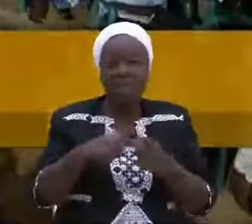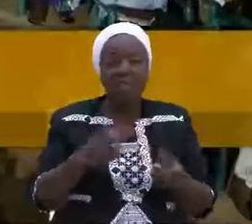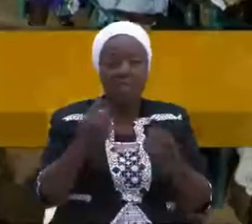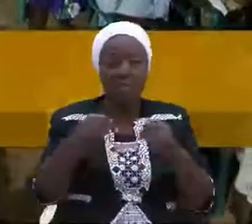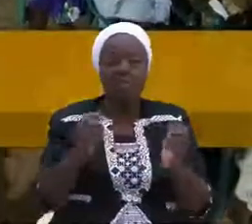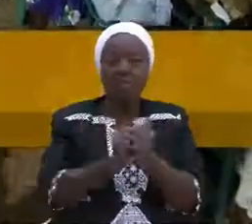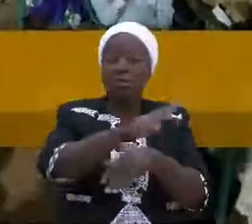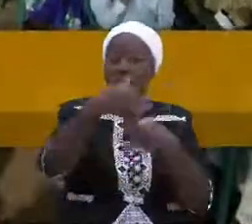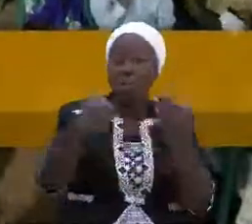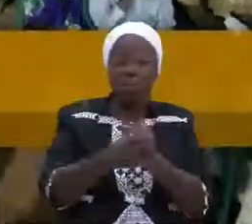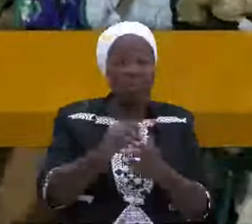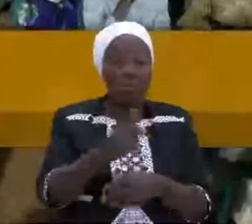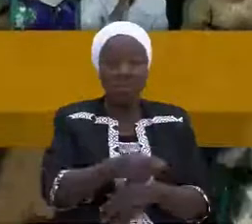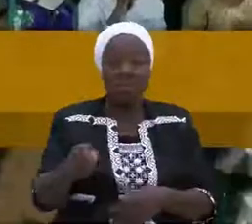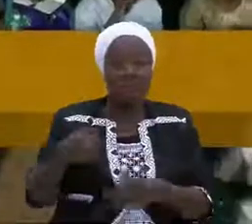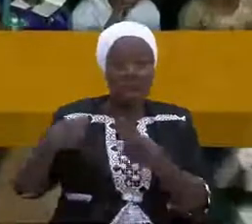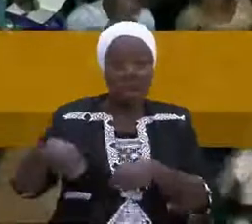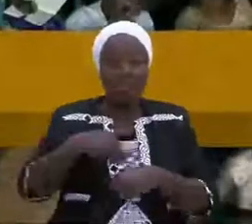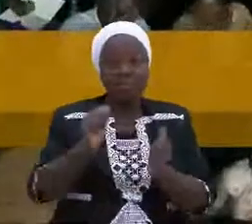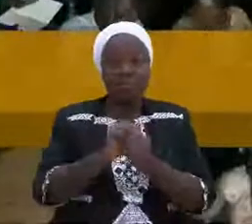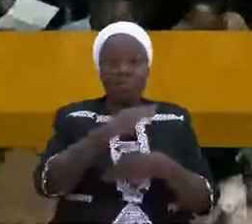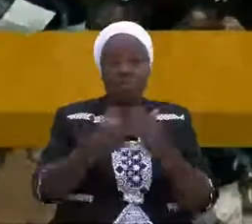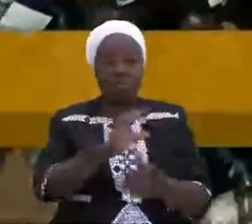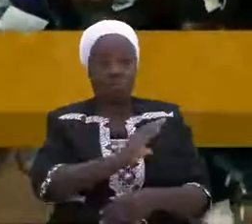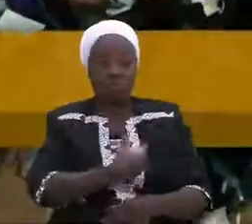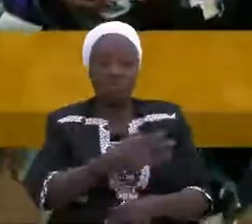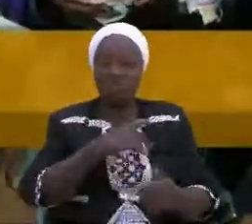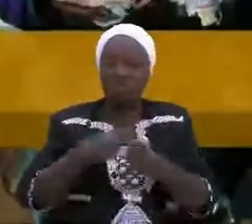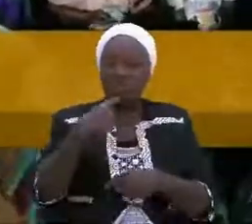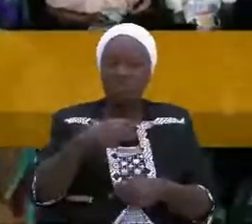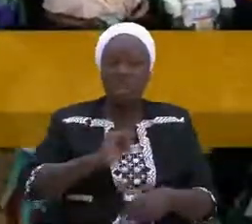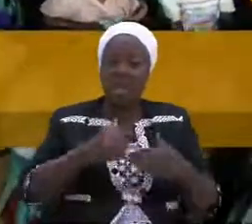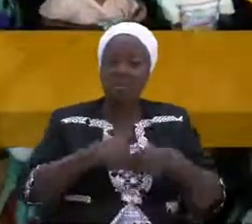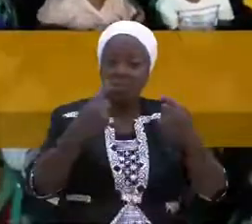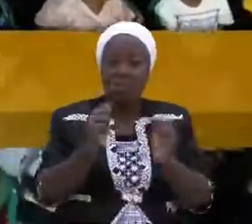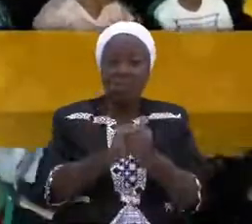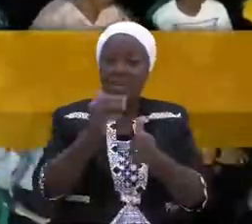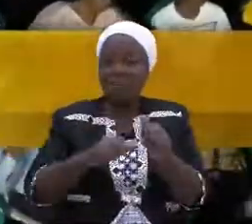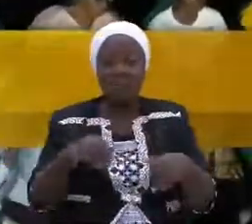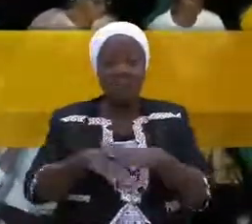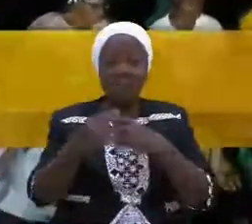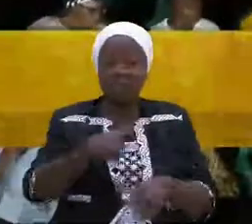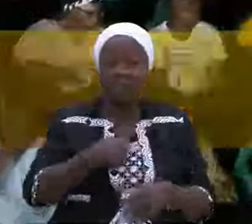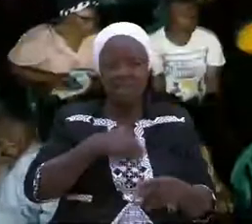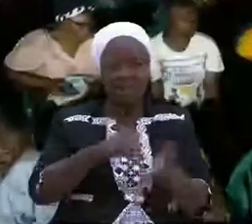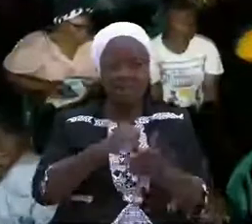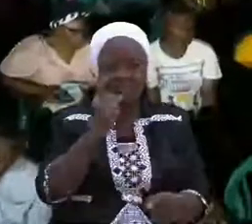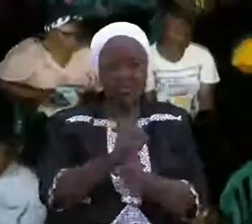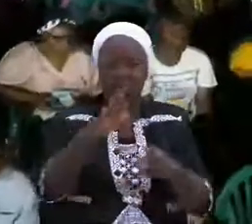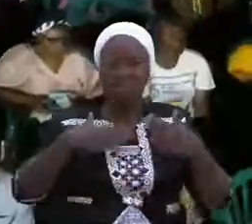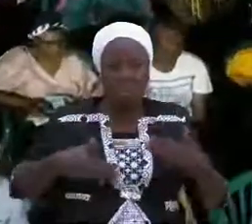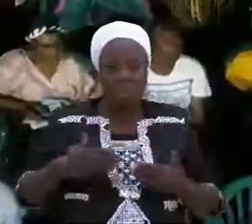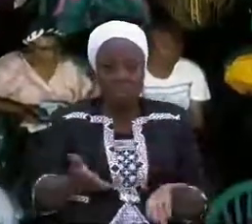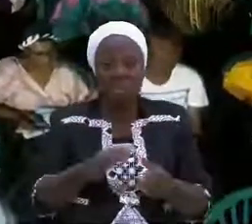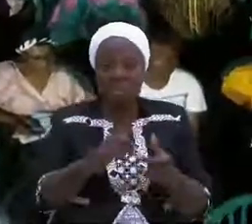Avec tout, le miracle de cure pour les citoyens venus de tout cœur. Ils sont